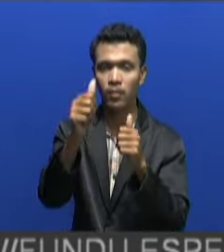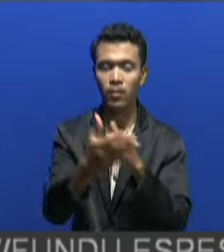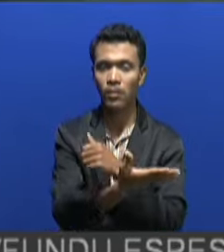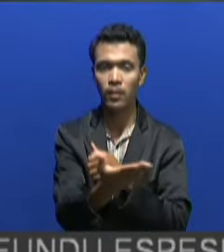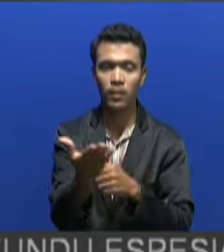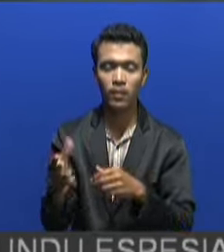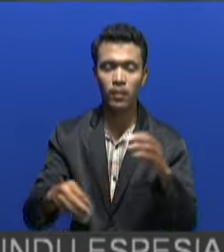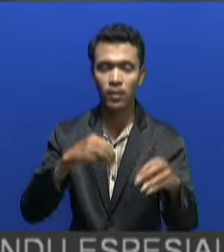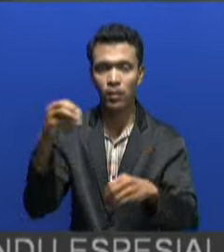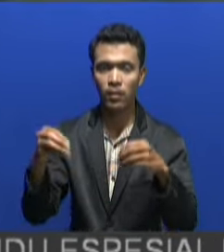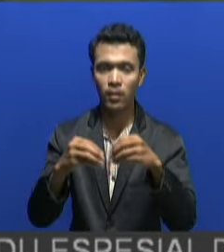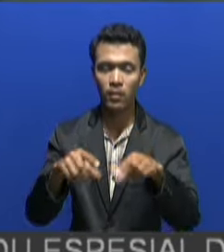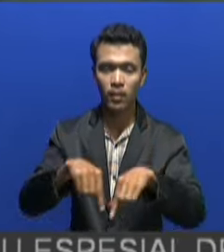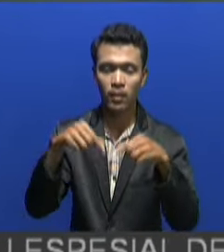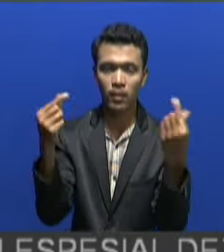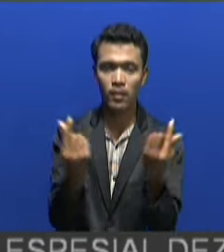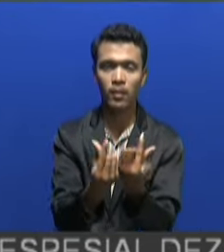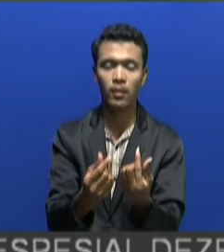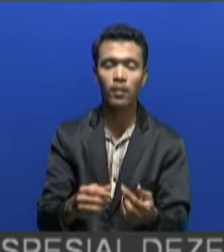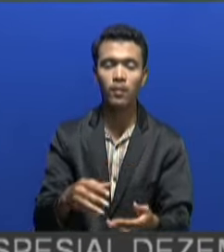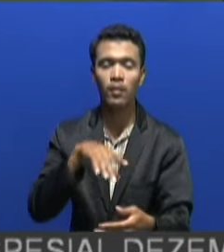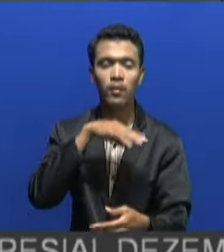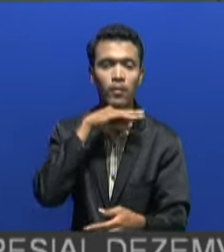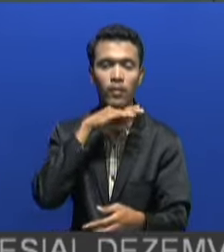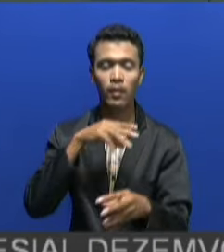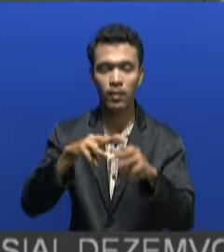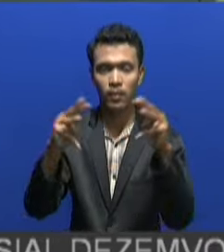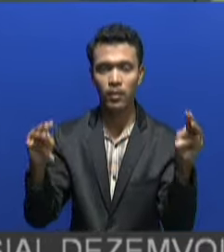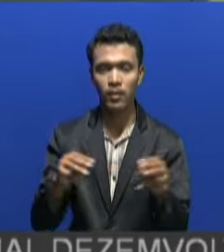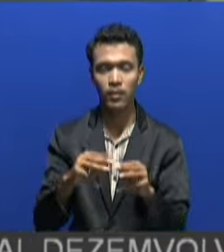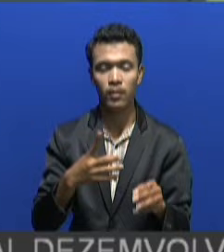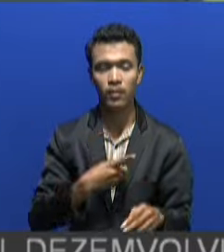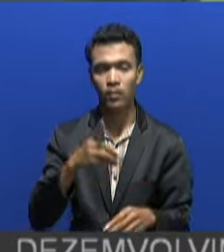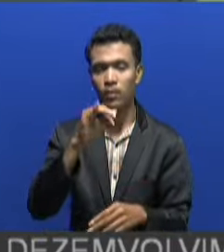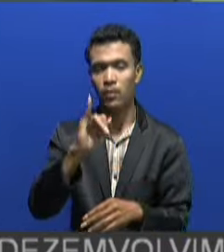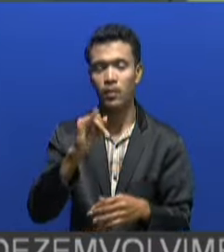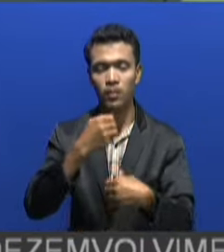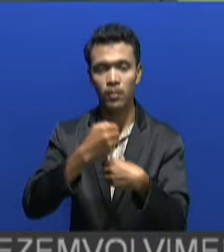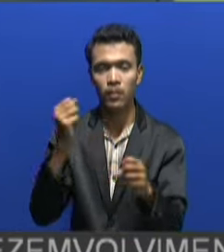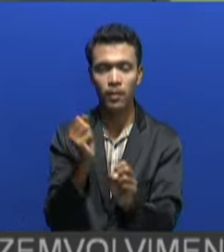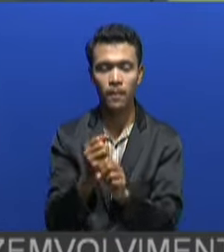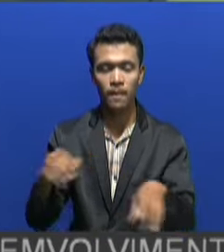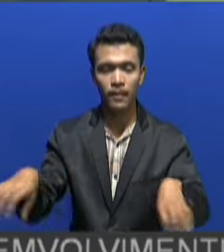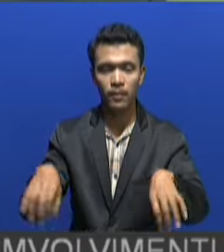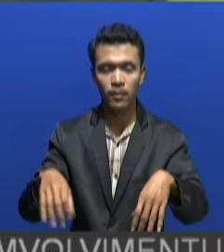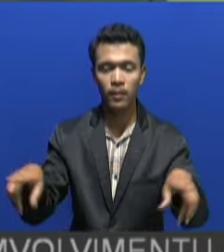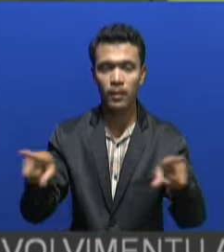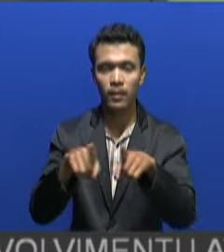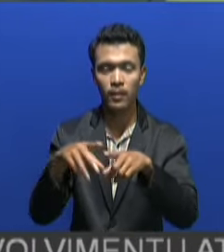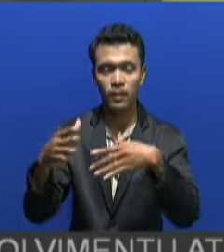ba ekipa jestang lis munisipiu di linian nebe maka halau sirani servisu hanesan bai bain